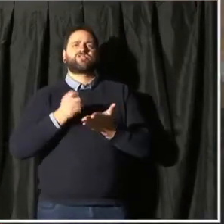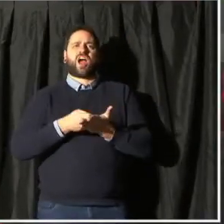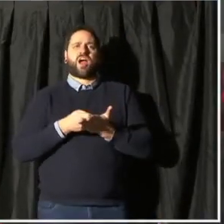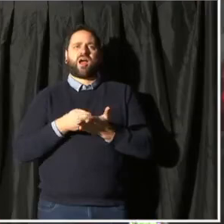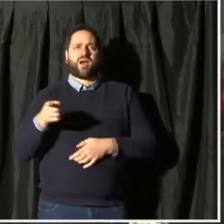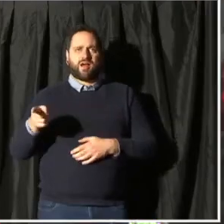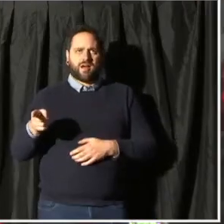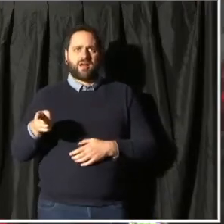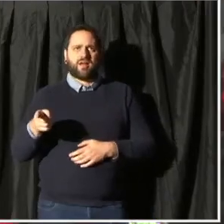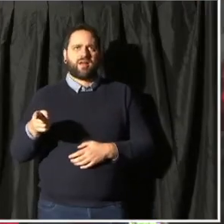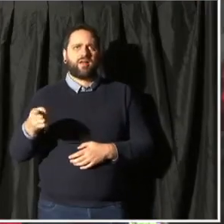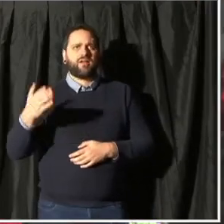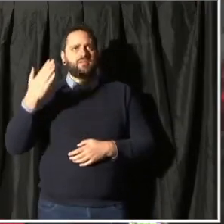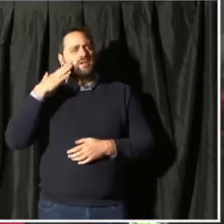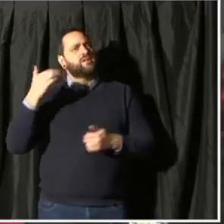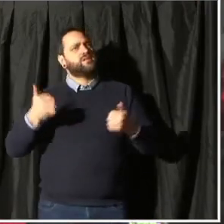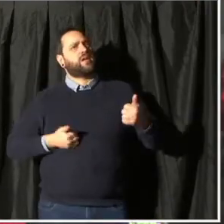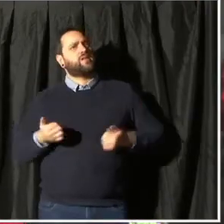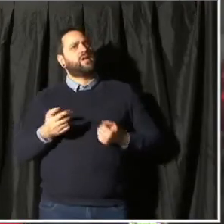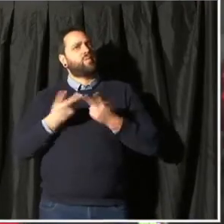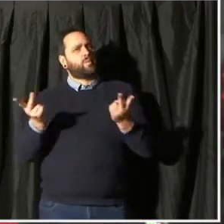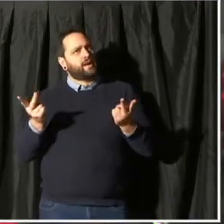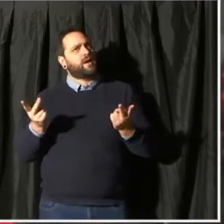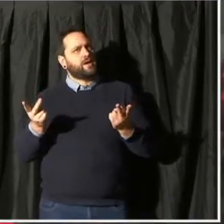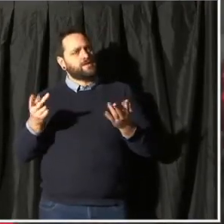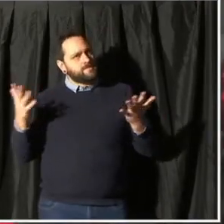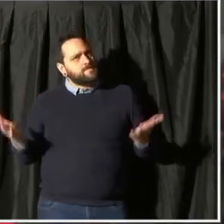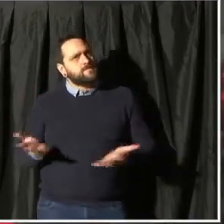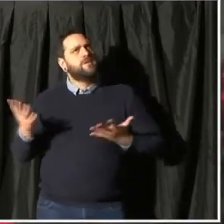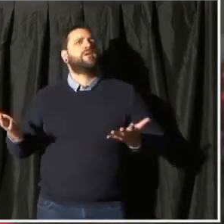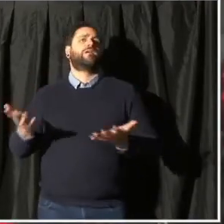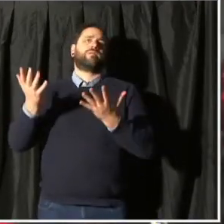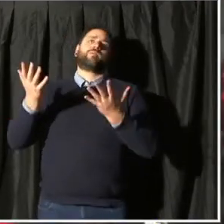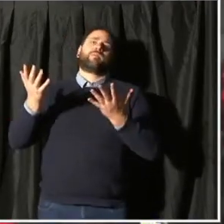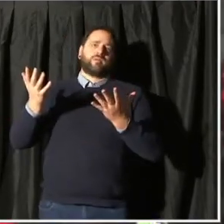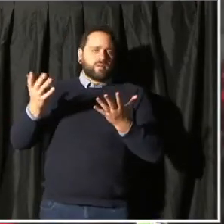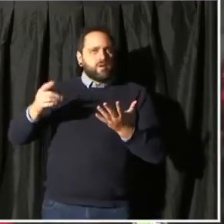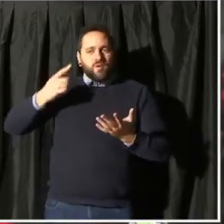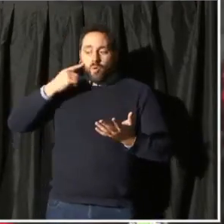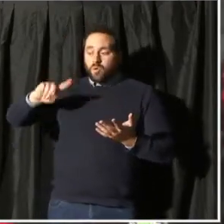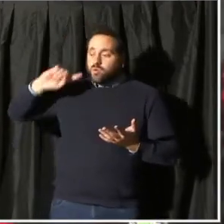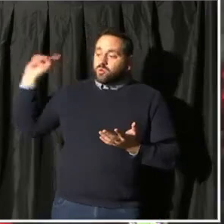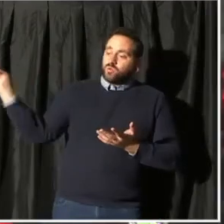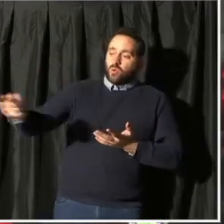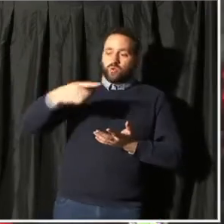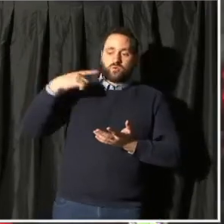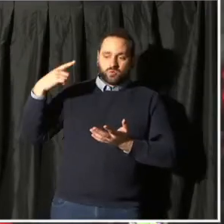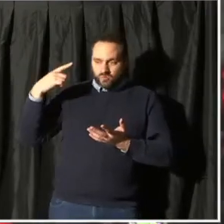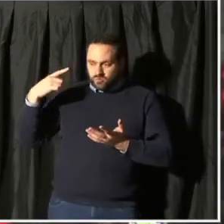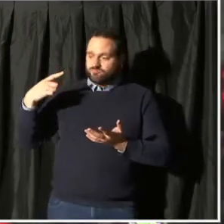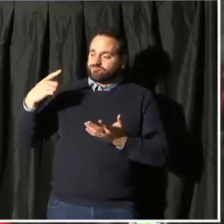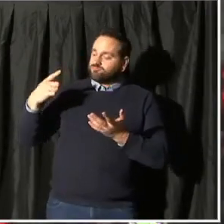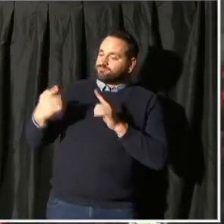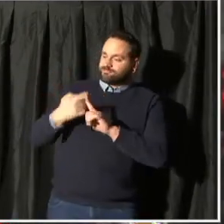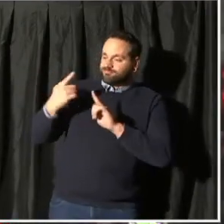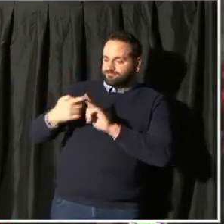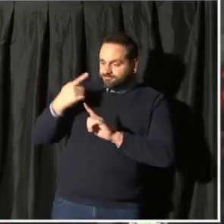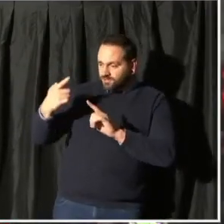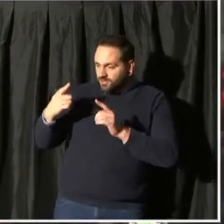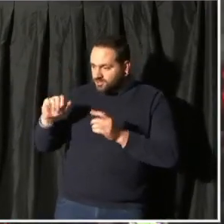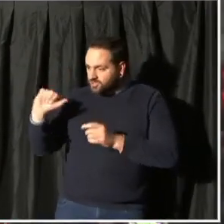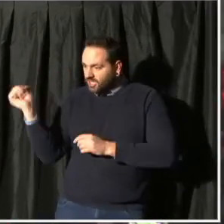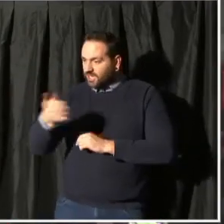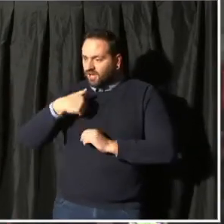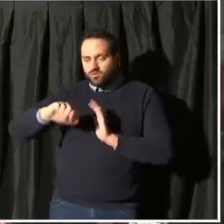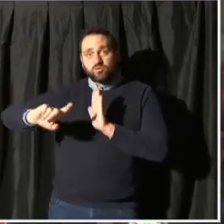est tourné vers cette possibilité pour tous là et chacun de vivre et de bénéficier d'un droit à l'énergie bien d'un sens du le le